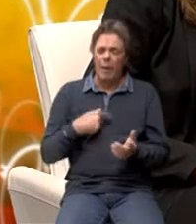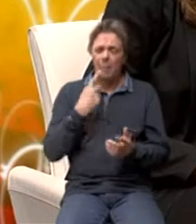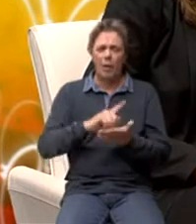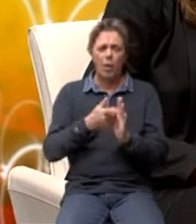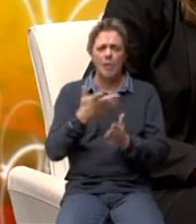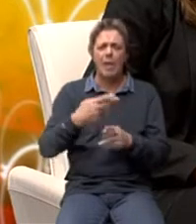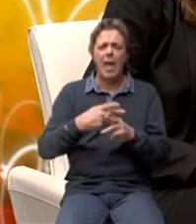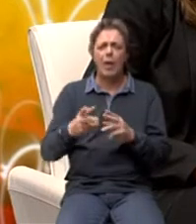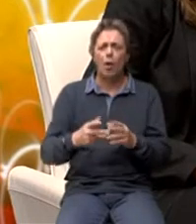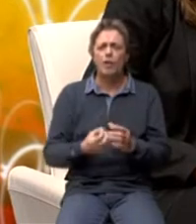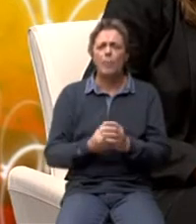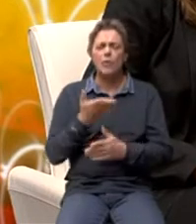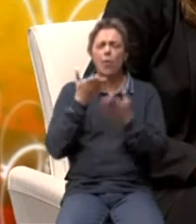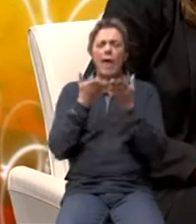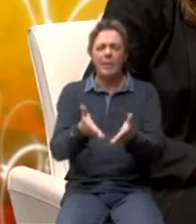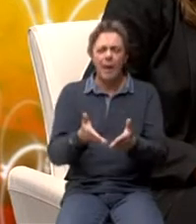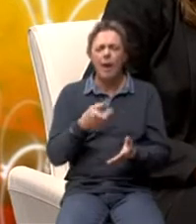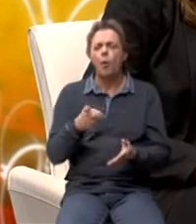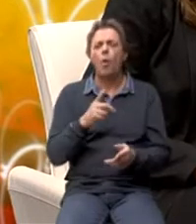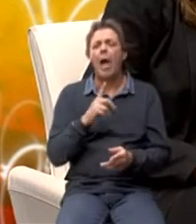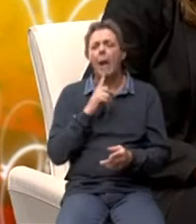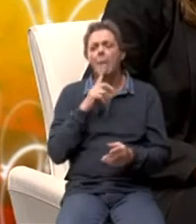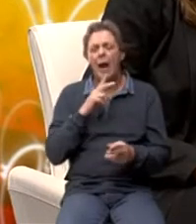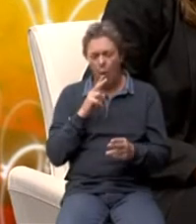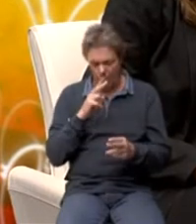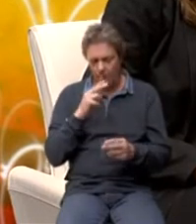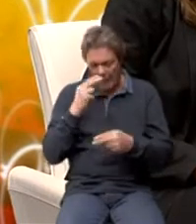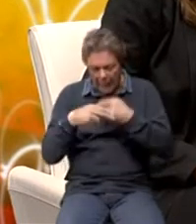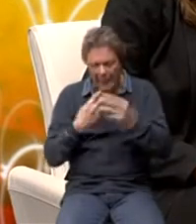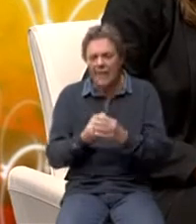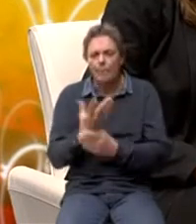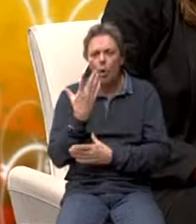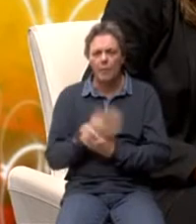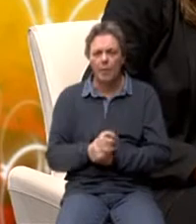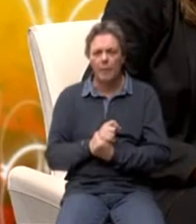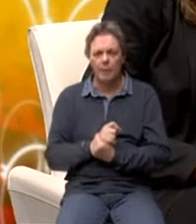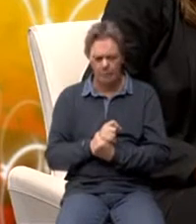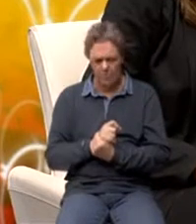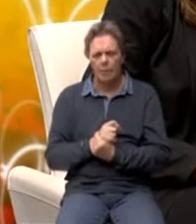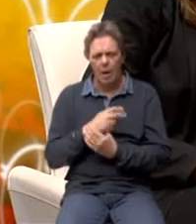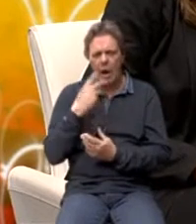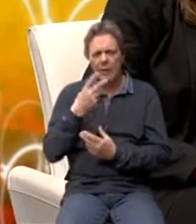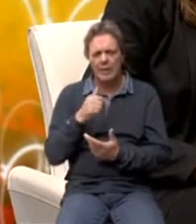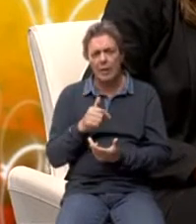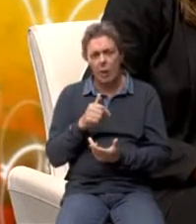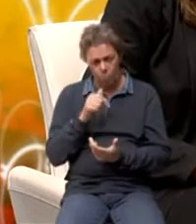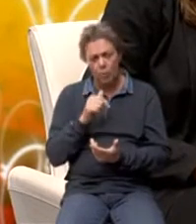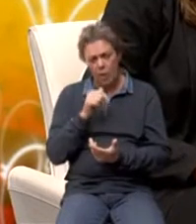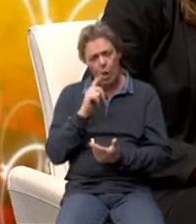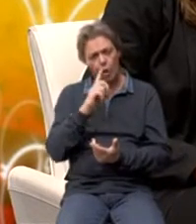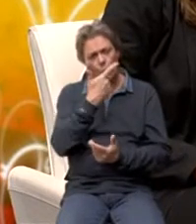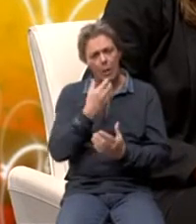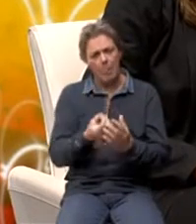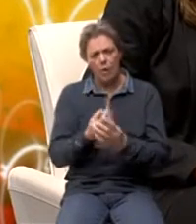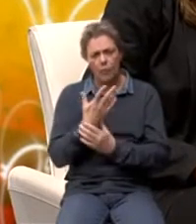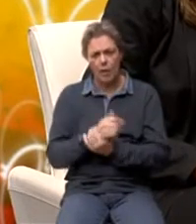je ekološka proizvodnja ta koja malo analizira proizvode, analiziraju i konvencionalni i drugi